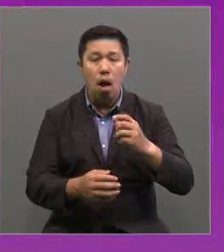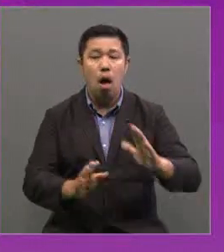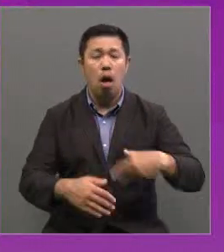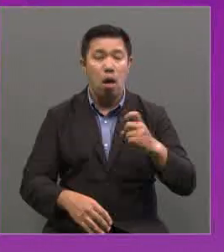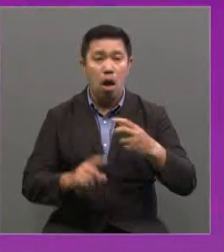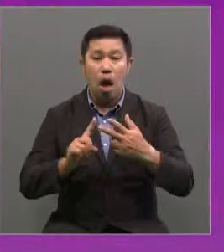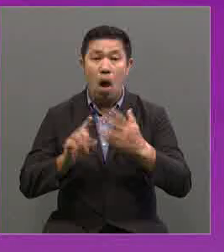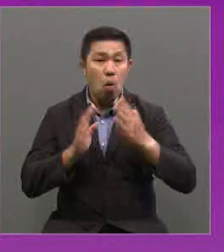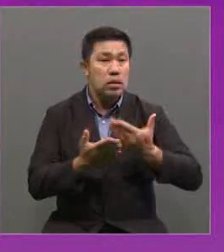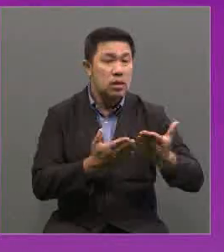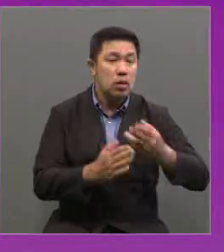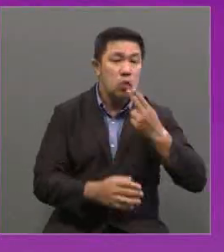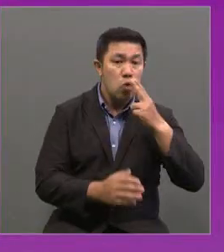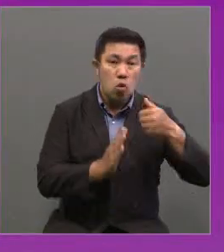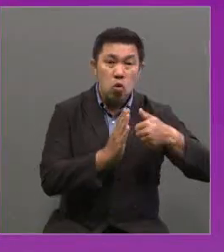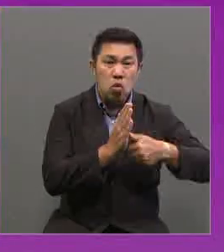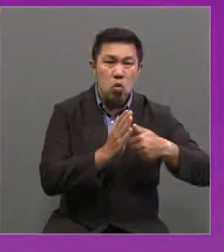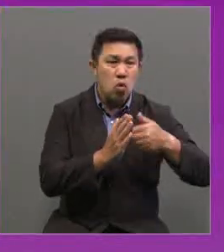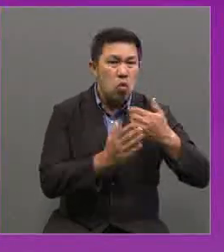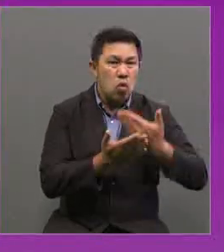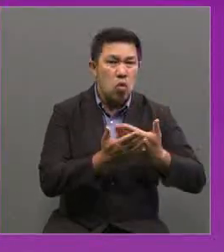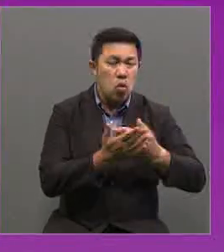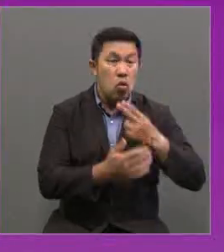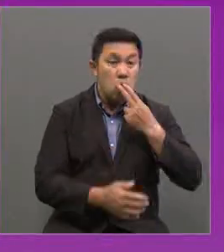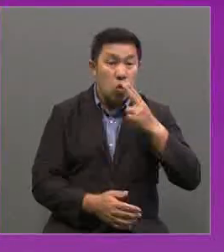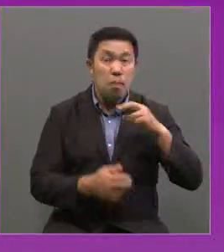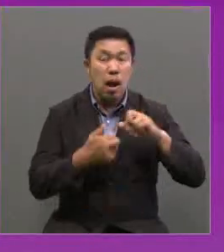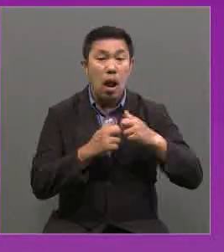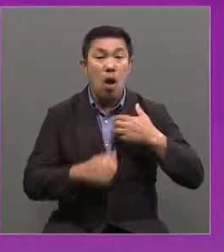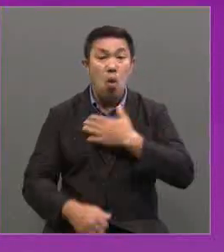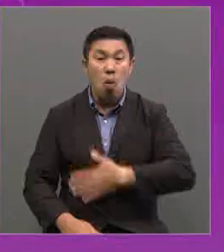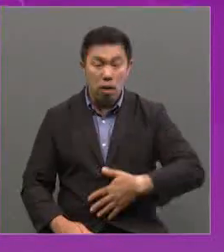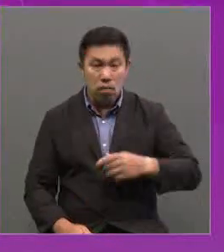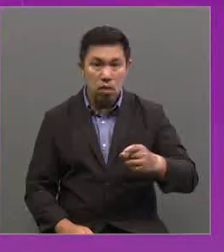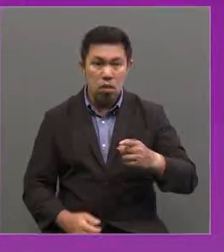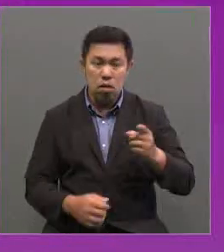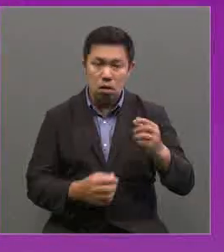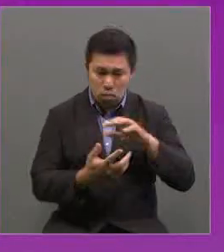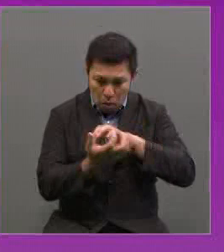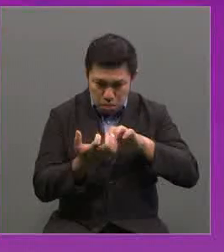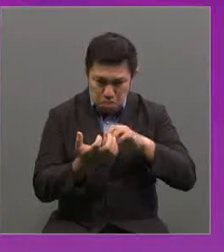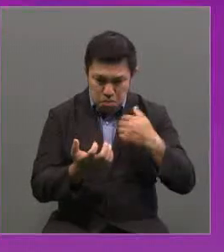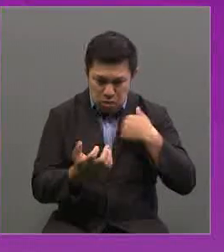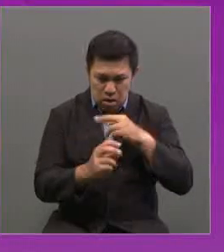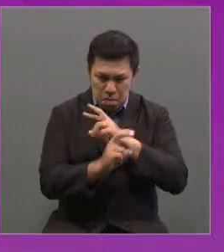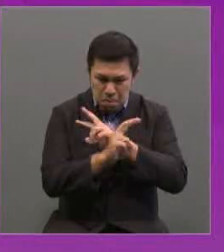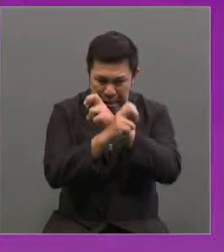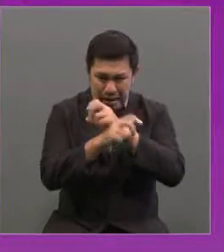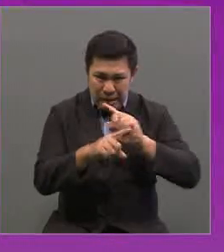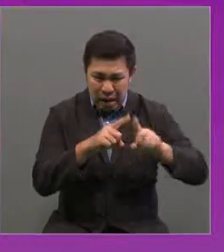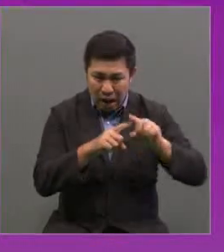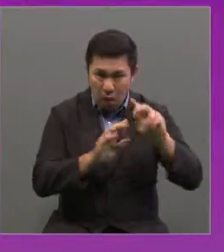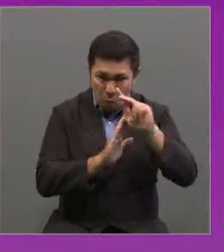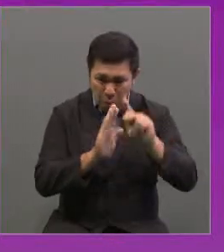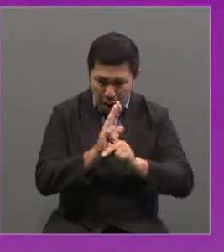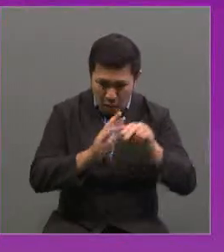บุหรี่เถื่อนไปคือปกติบุหรี่มันก็สร้างผลกระทบต่อสุขภาพอยู่แล้วบุหรี่เถื่อนพวกนี้ปลอมปนอะไรมามีสารพิษที่มันเกินจาก